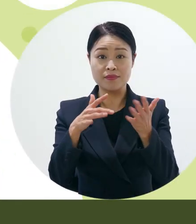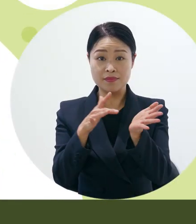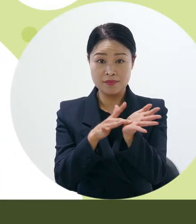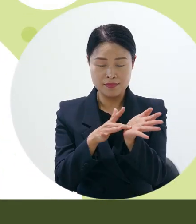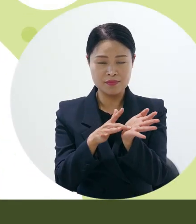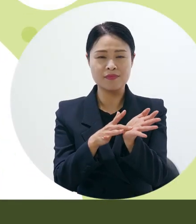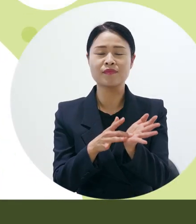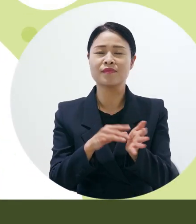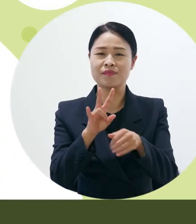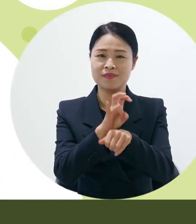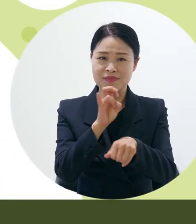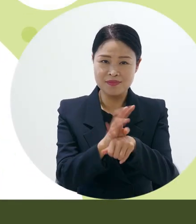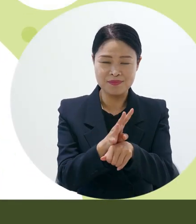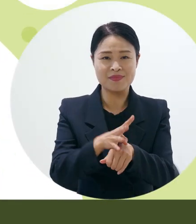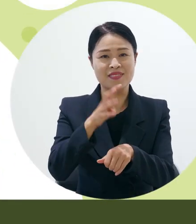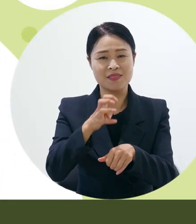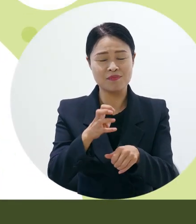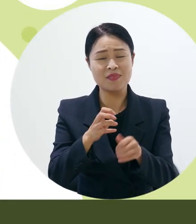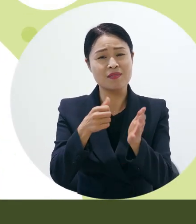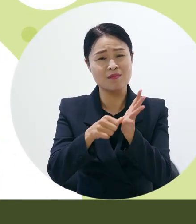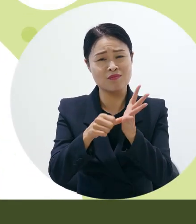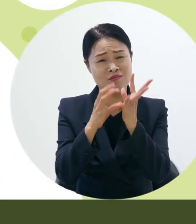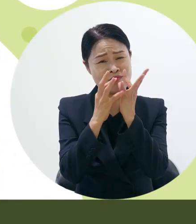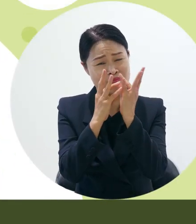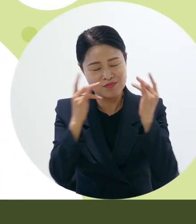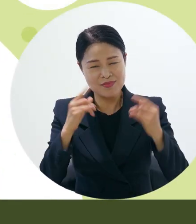알기 쉬운 의약외품 안전정보.